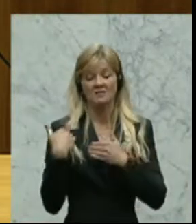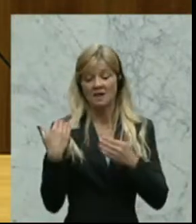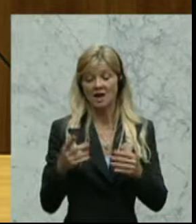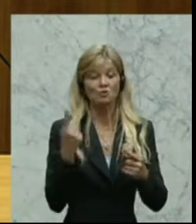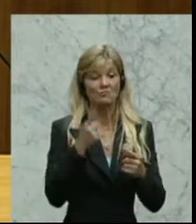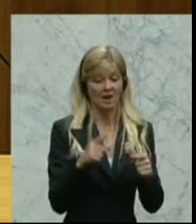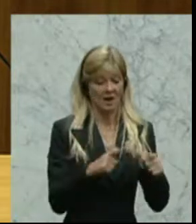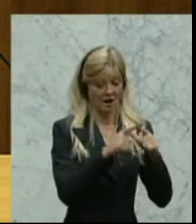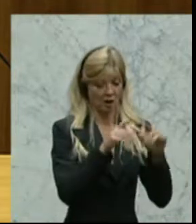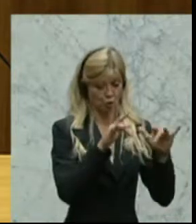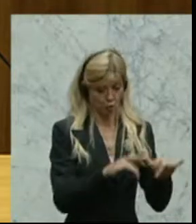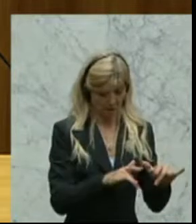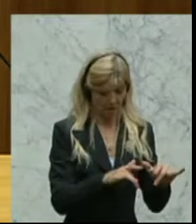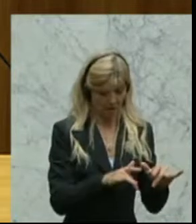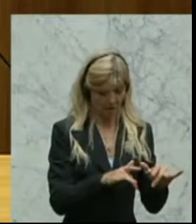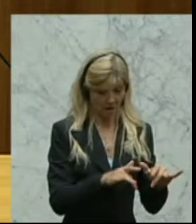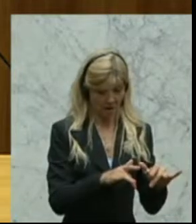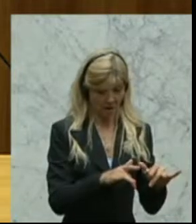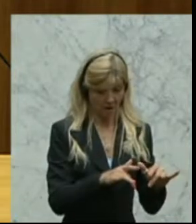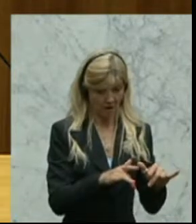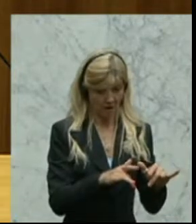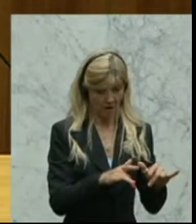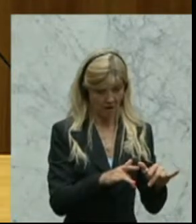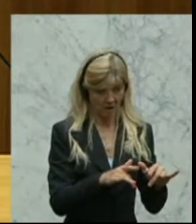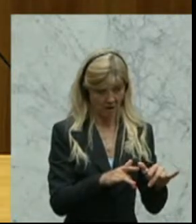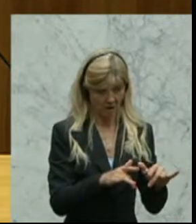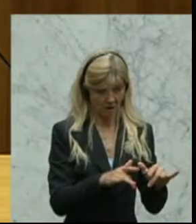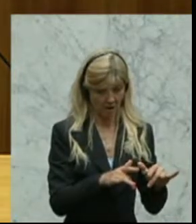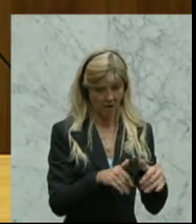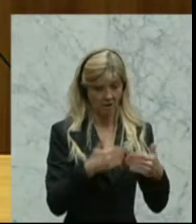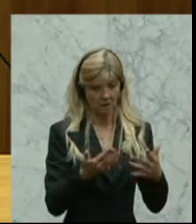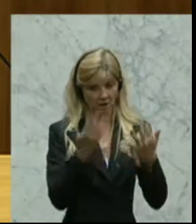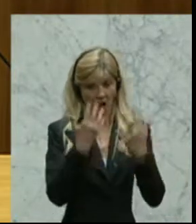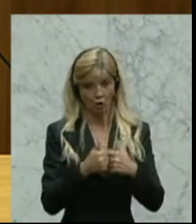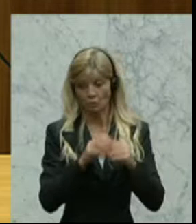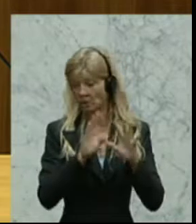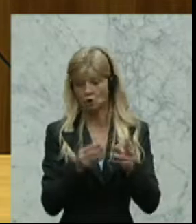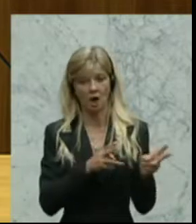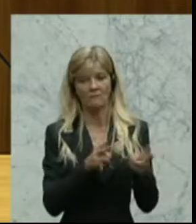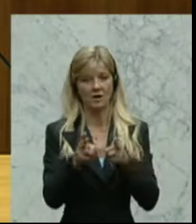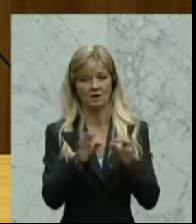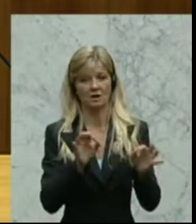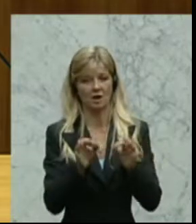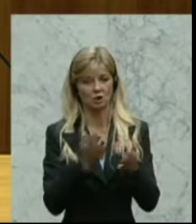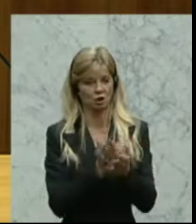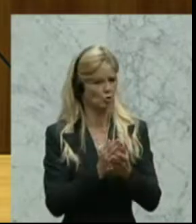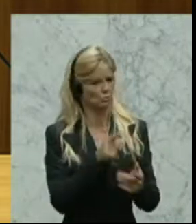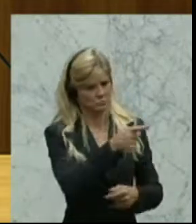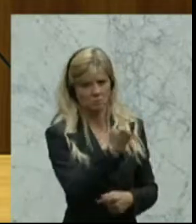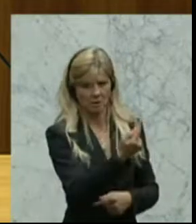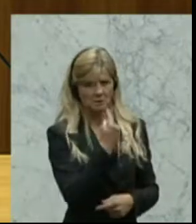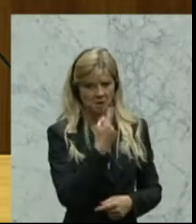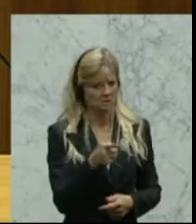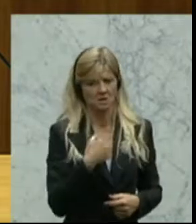ja auch, quasi alles automatisch in die Wege leiten würde. Ich meine, ich kenne doch diese Debatte. Das ist eine immer